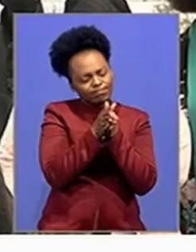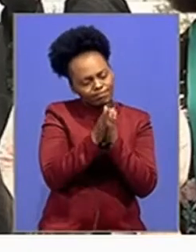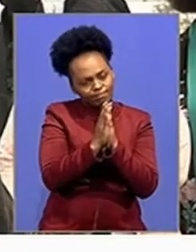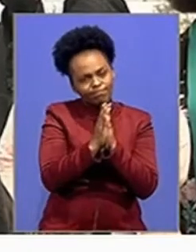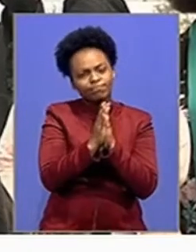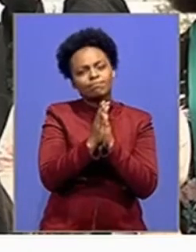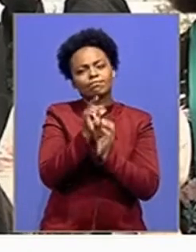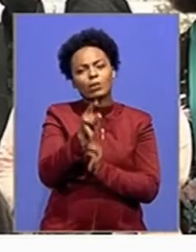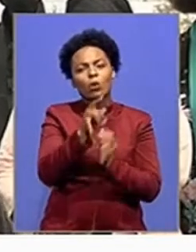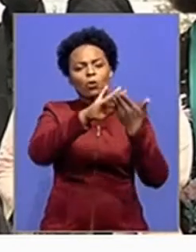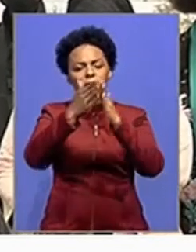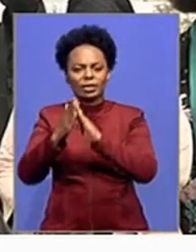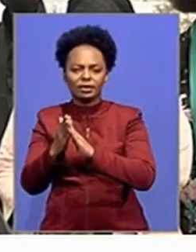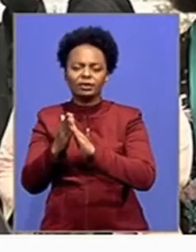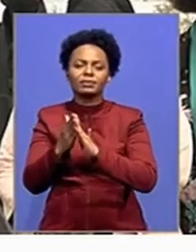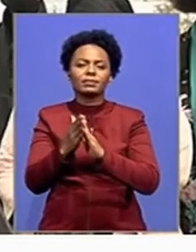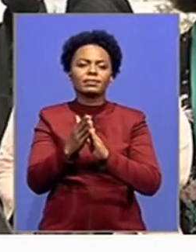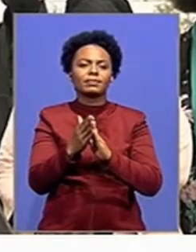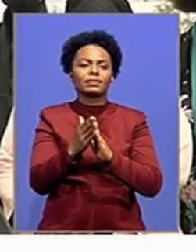gore setšhaba sa rona